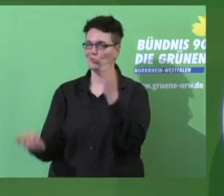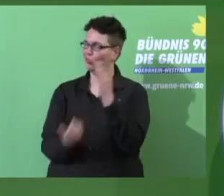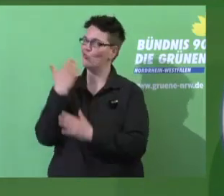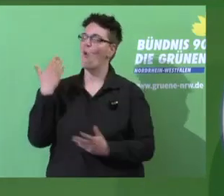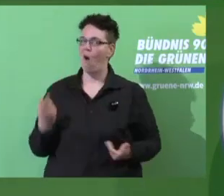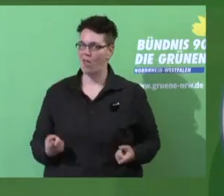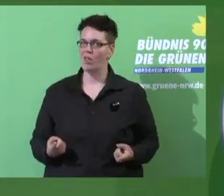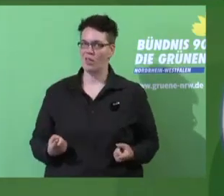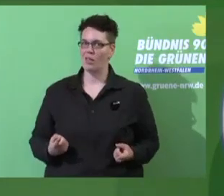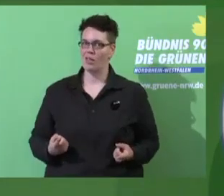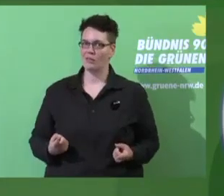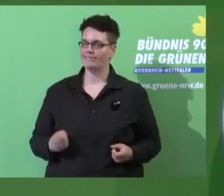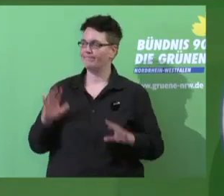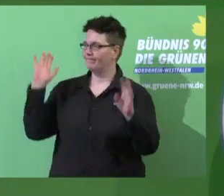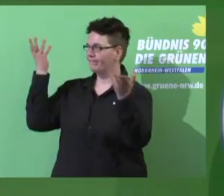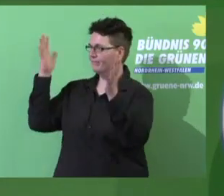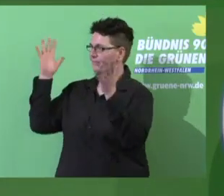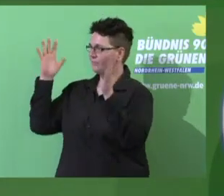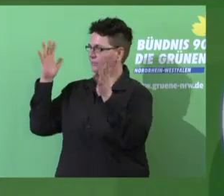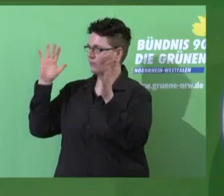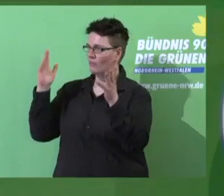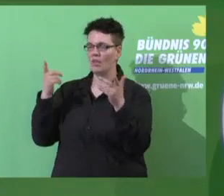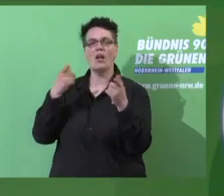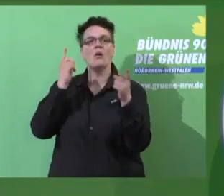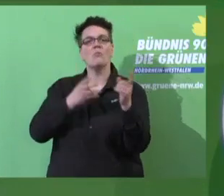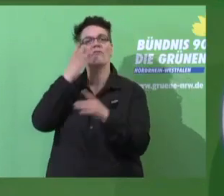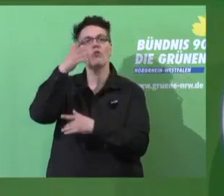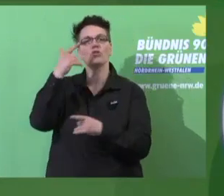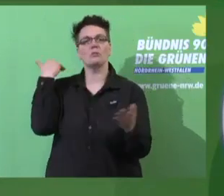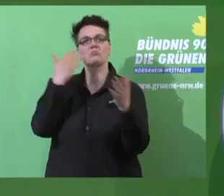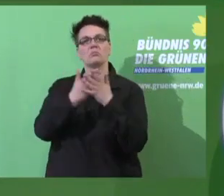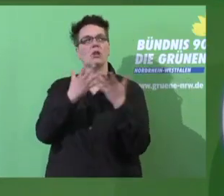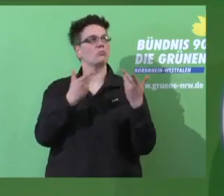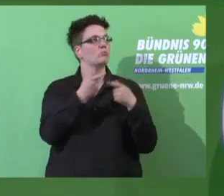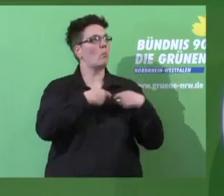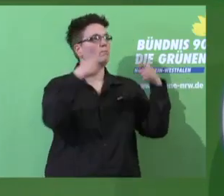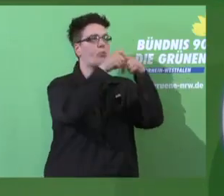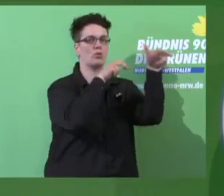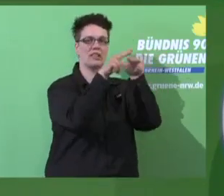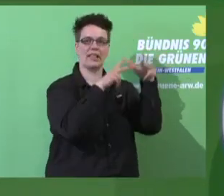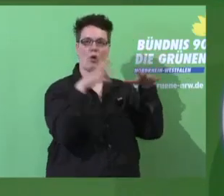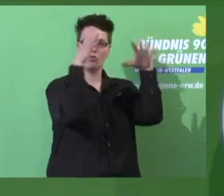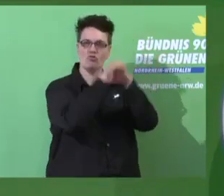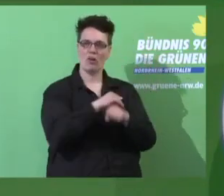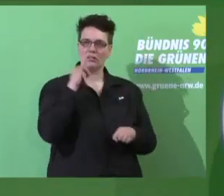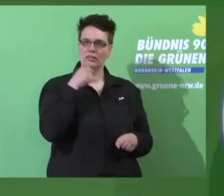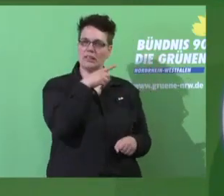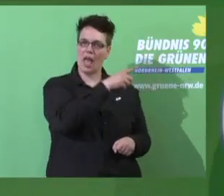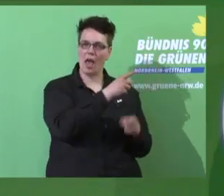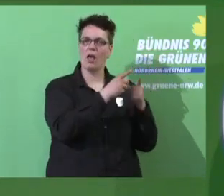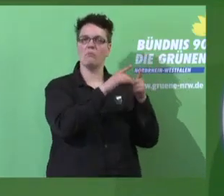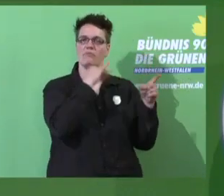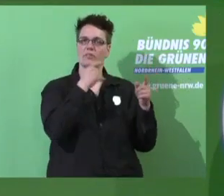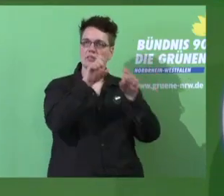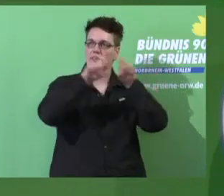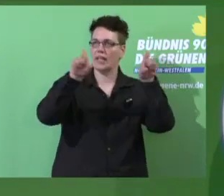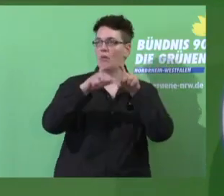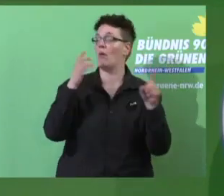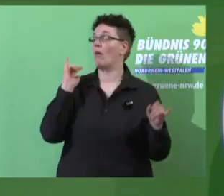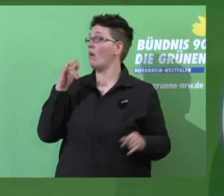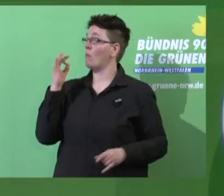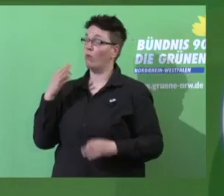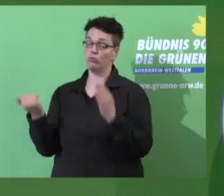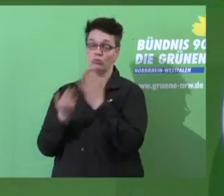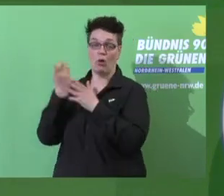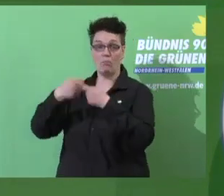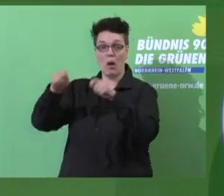Ihr müsst euch vorstellen, dass die jetzige schwarz-gelbe Bundesregierung viel davon spricht, dass Erhalt vor Neubau kommen muss und dass mehr